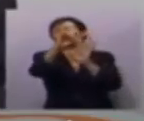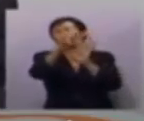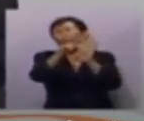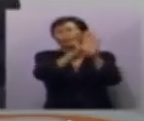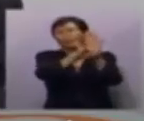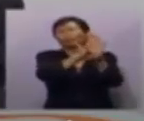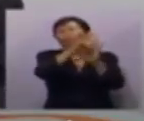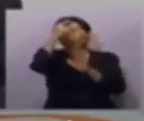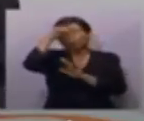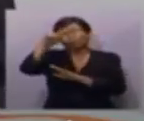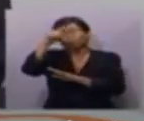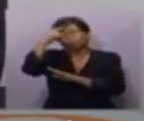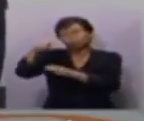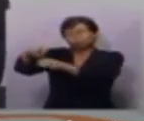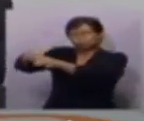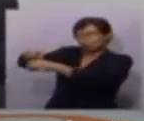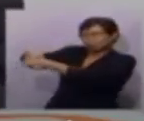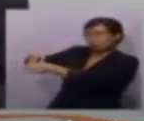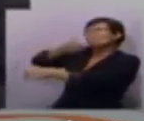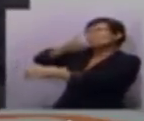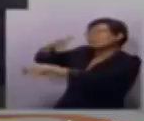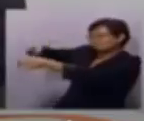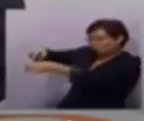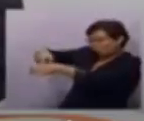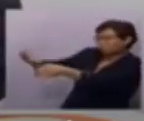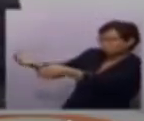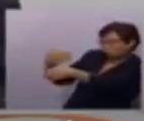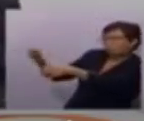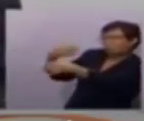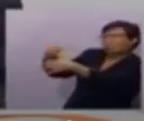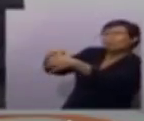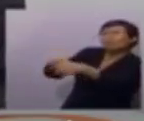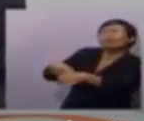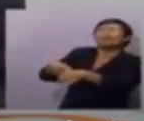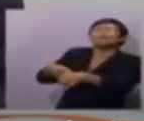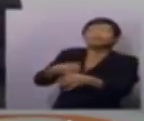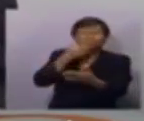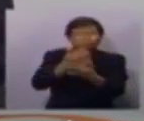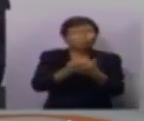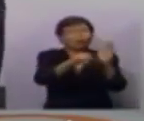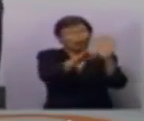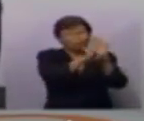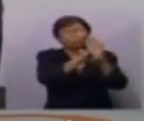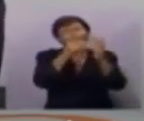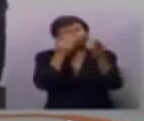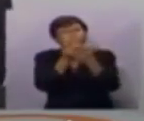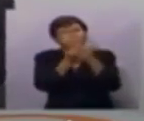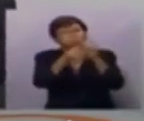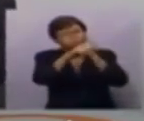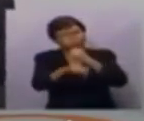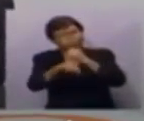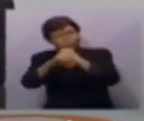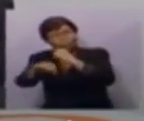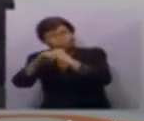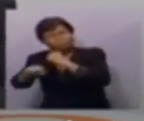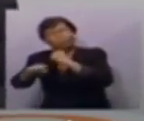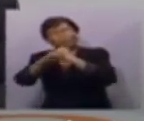bahan untuk menarik mereka. Dan mereka cukup bagus dalam mempromosikan diri